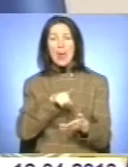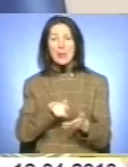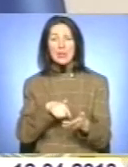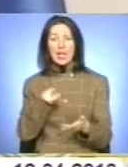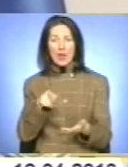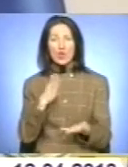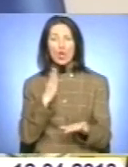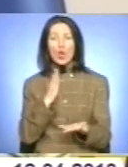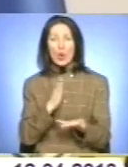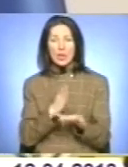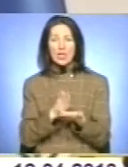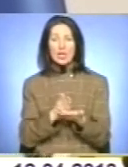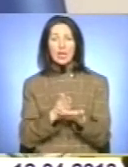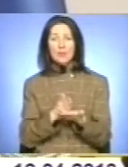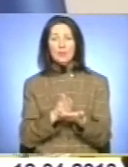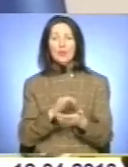в